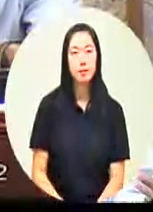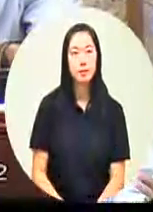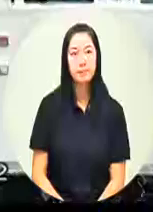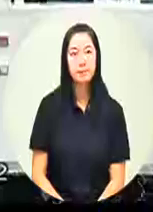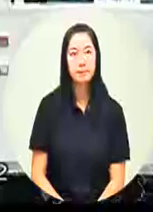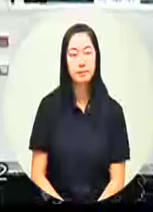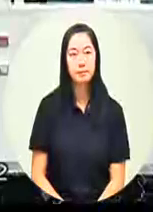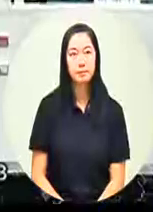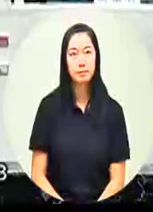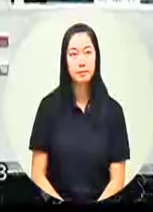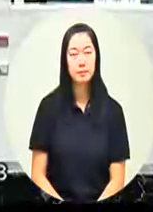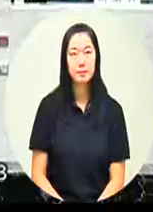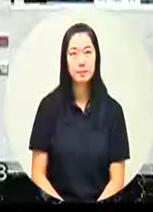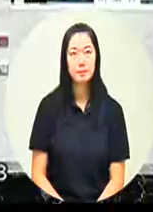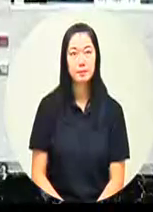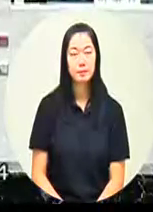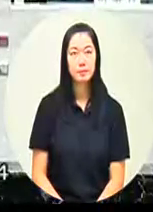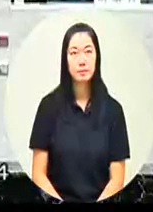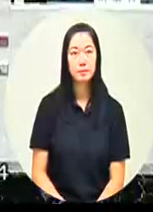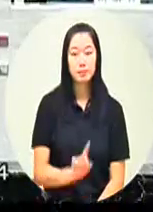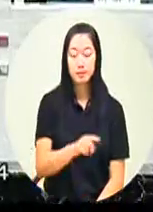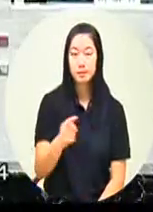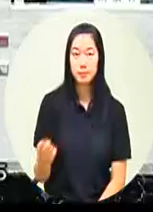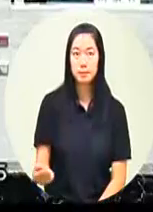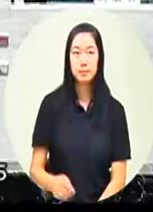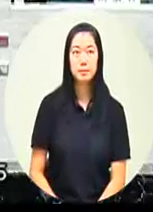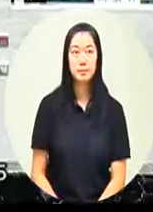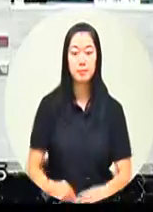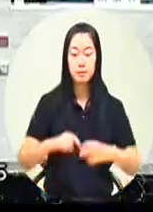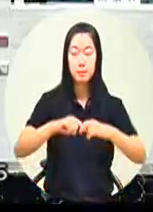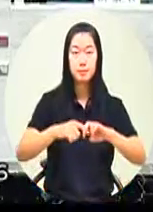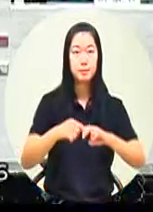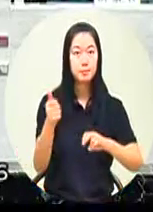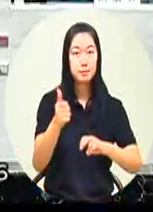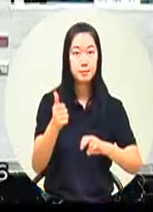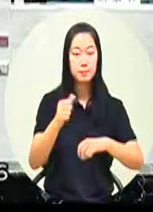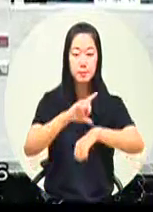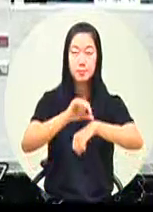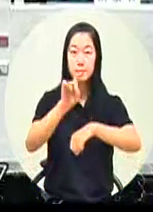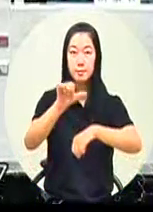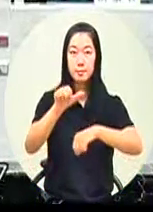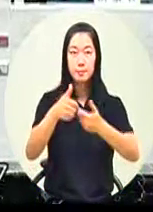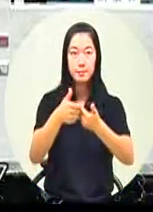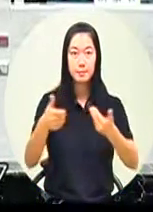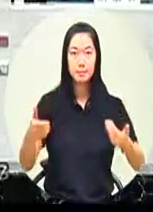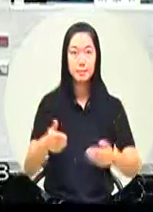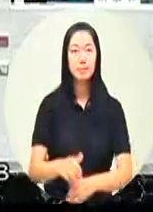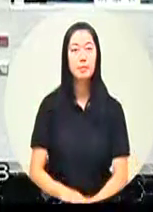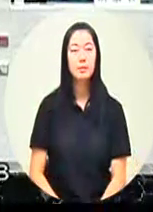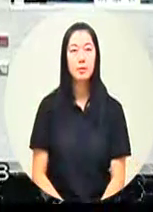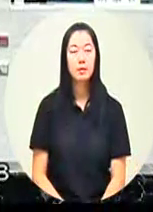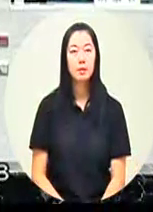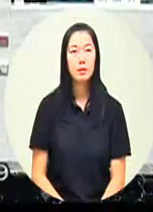好，谢谢我们萧议员的质询，下一位是李顺进李议员，十五分钟。